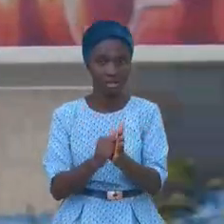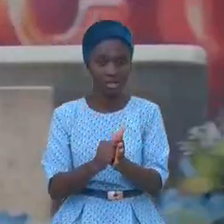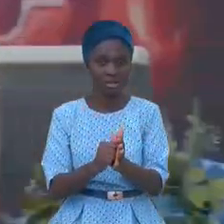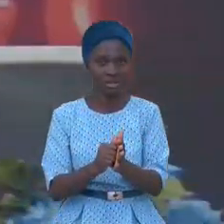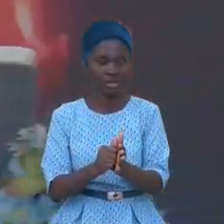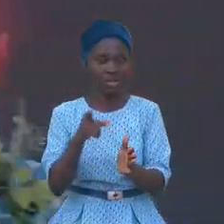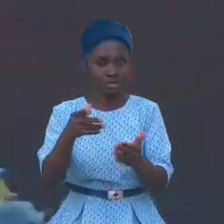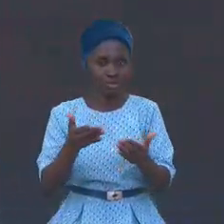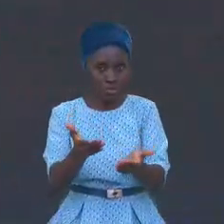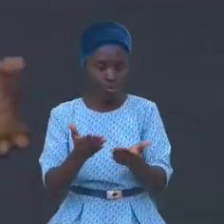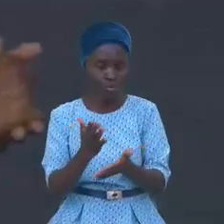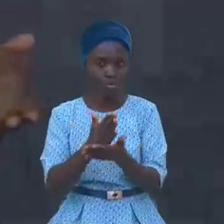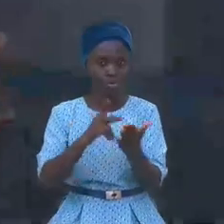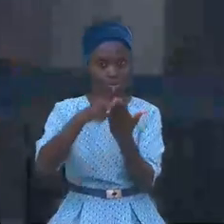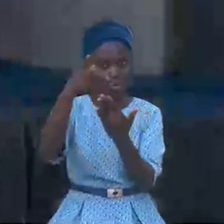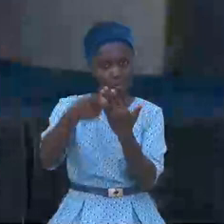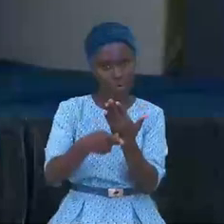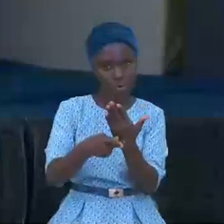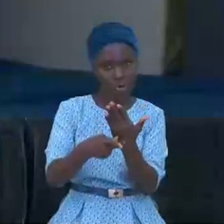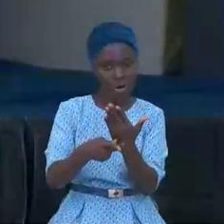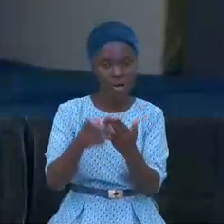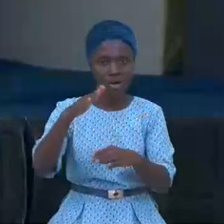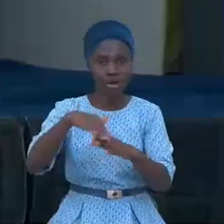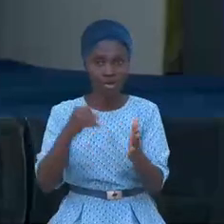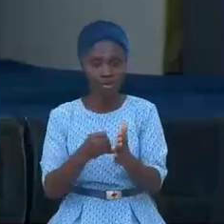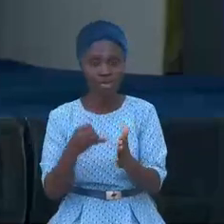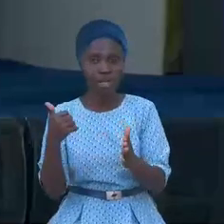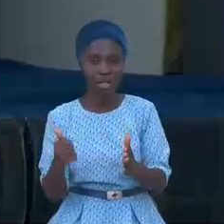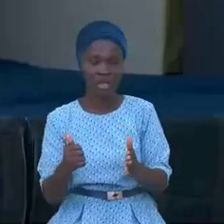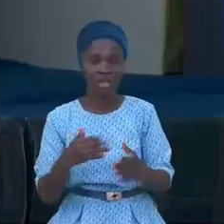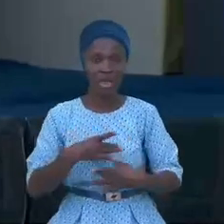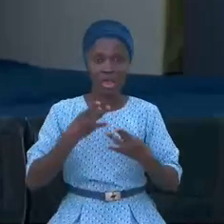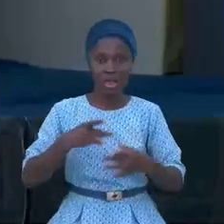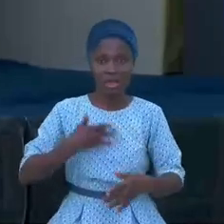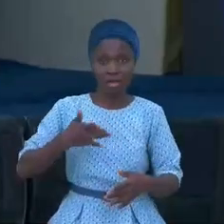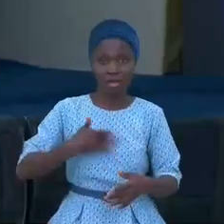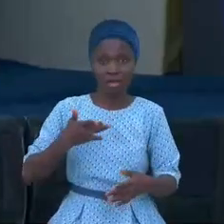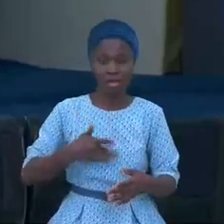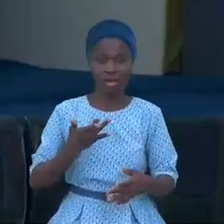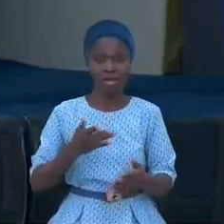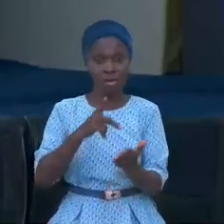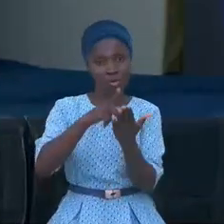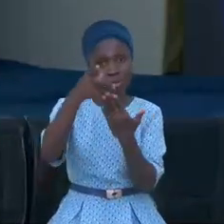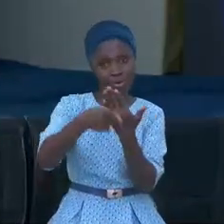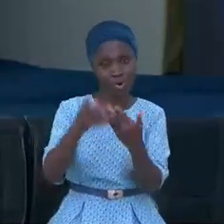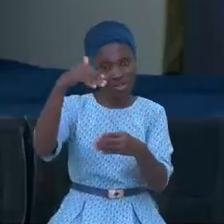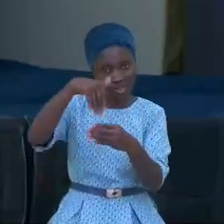vous voulez un programme dessus. Un programme excitant. Un programme qui